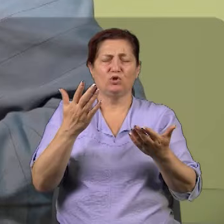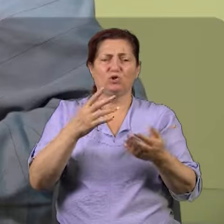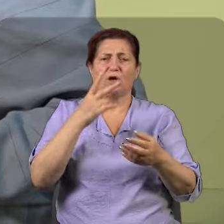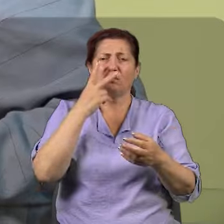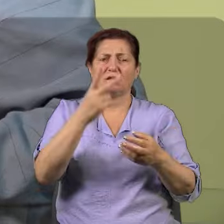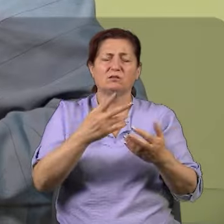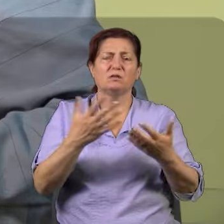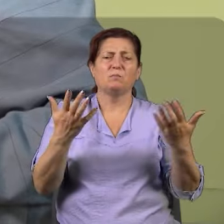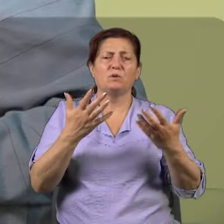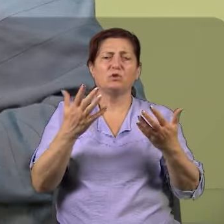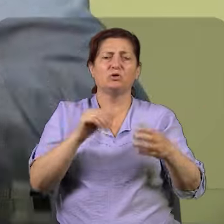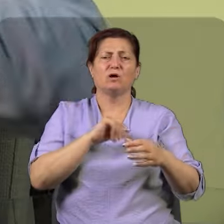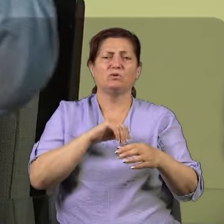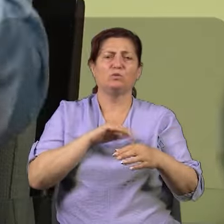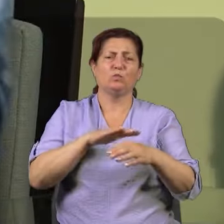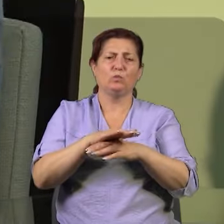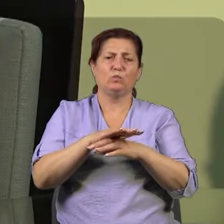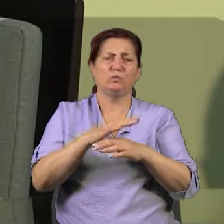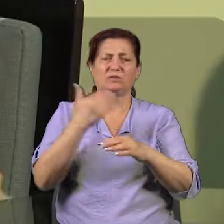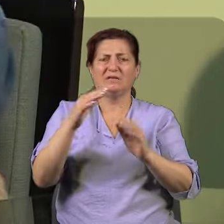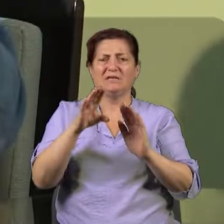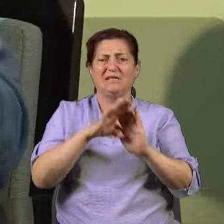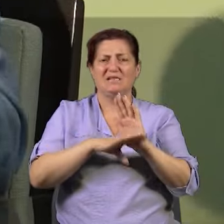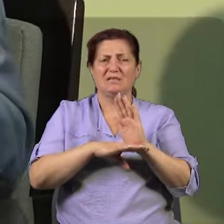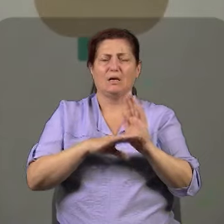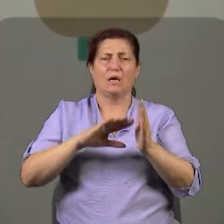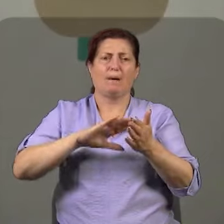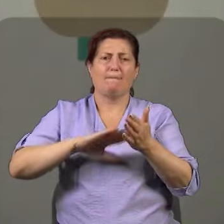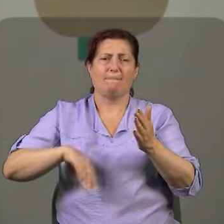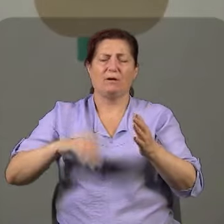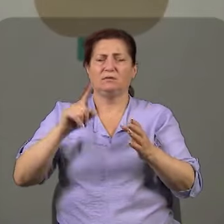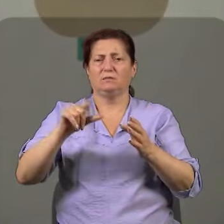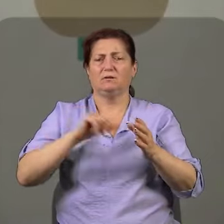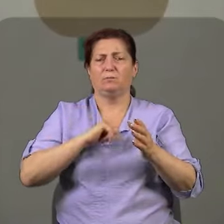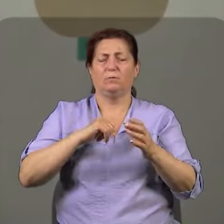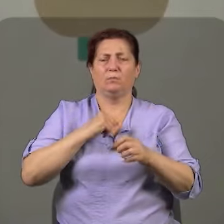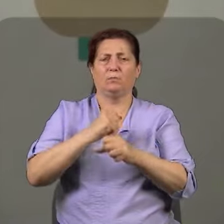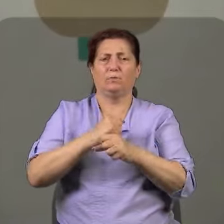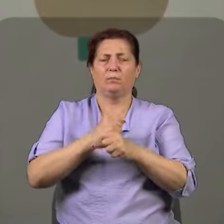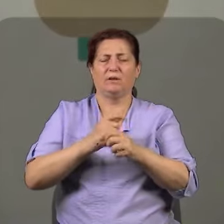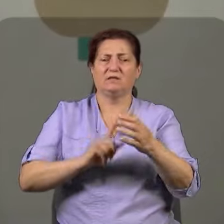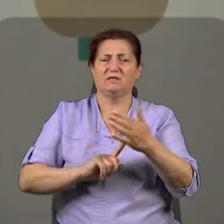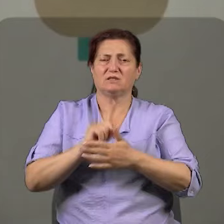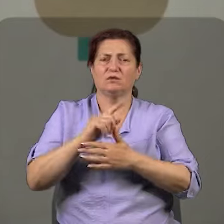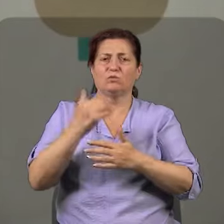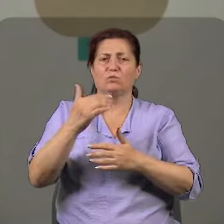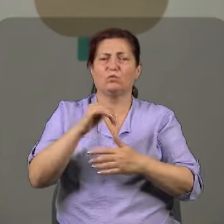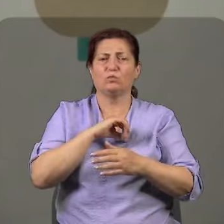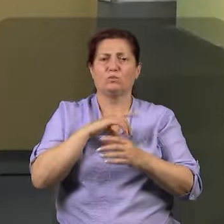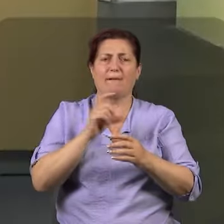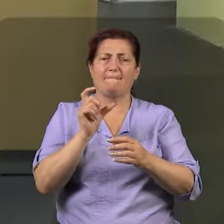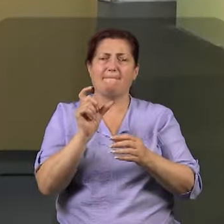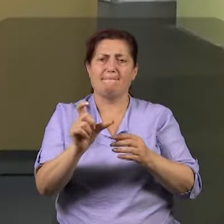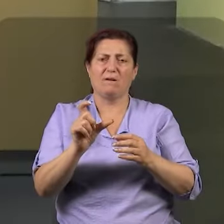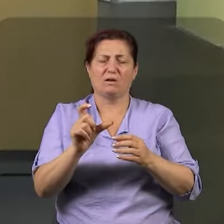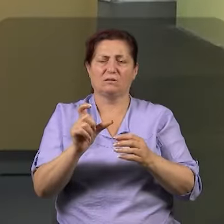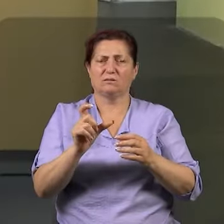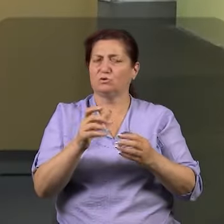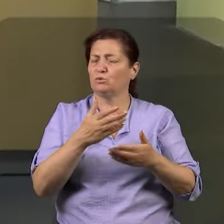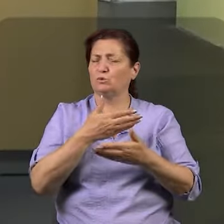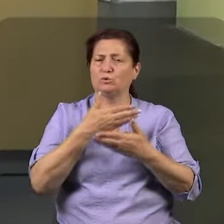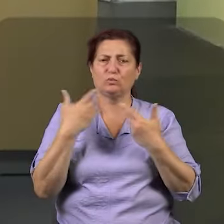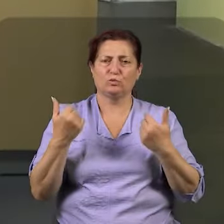գիտական շրջանակների հետ, ծրագրից բացի, որը հա այսպիսի բան ենք ստեղծում, բովանդակային մաս գրեթե գոյություն չունի։ Եվ